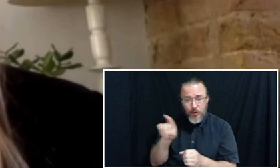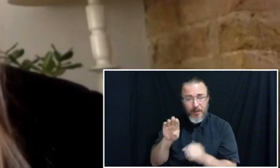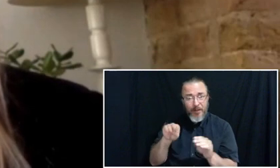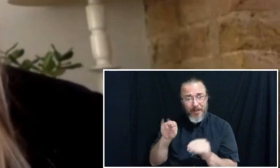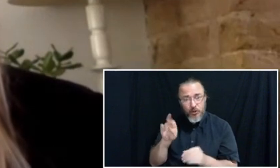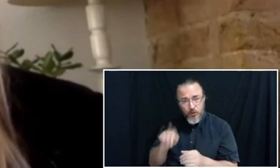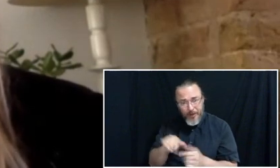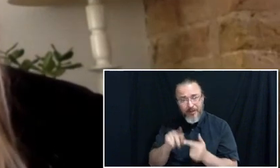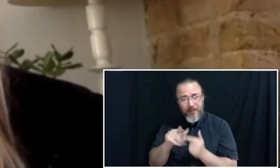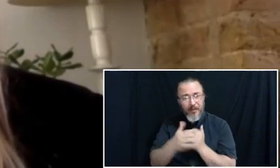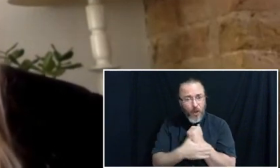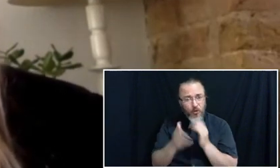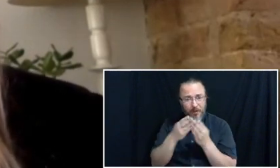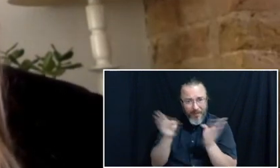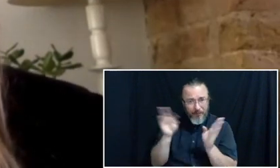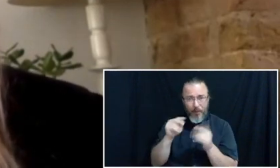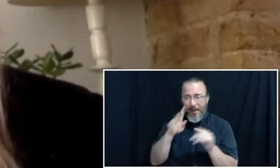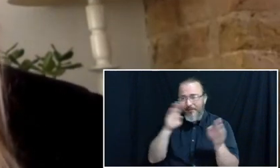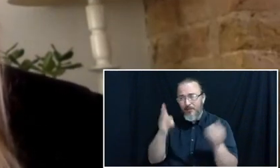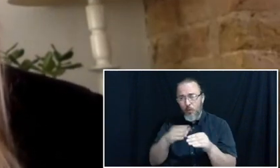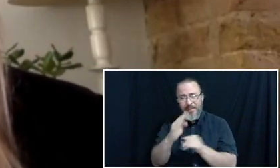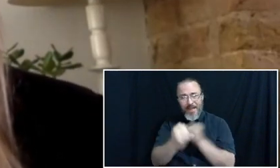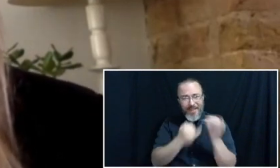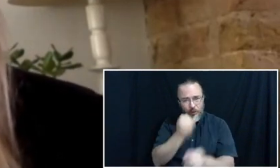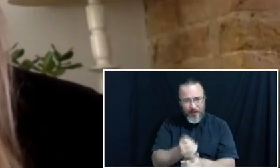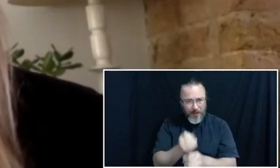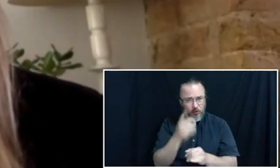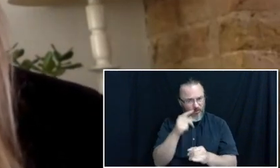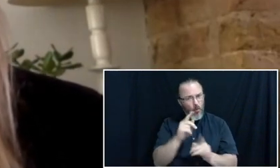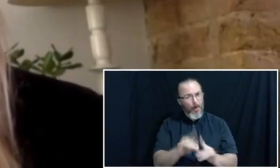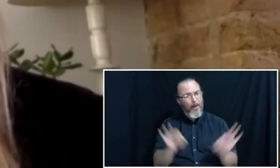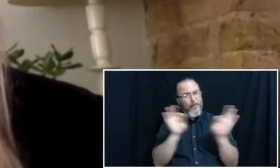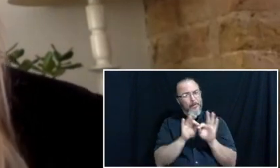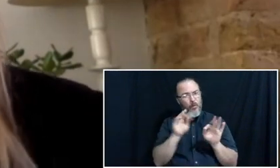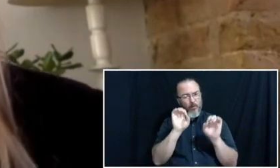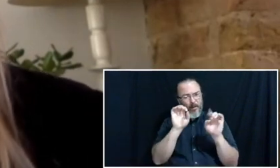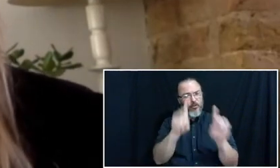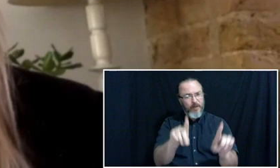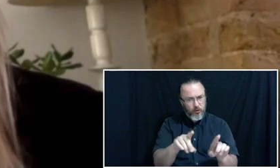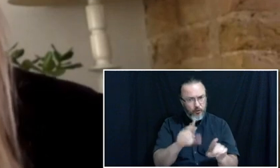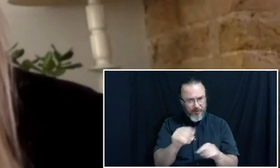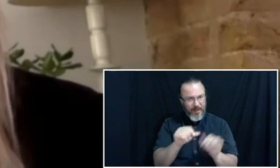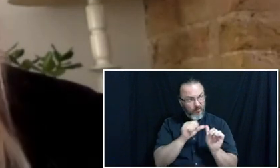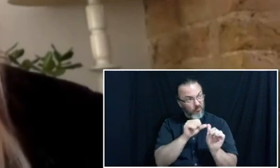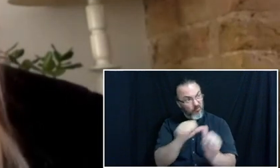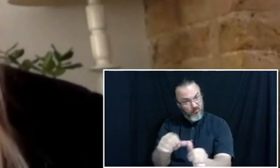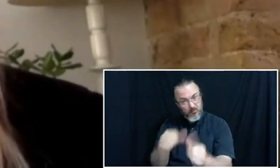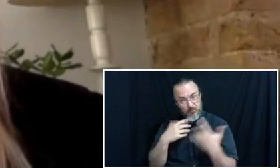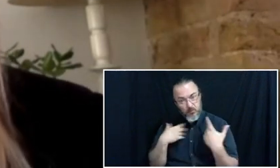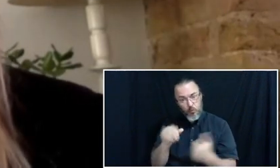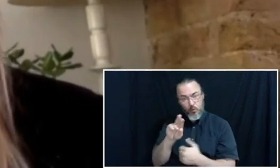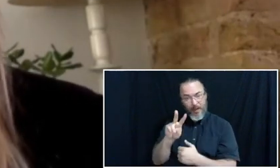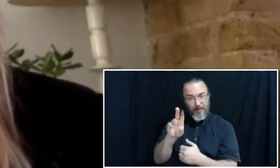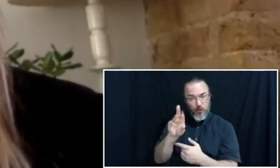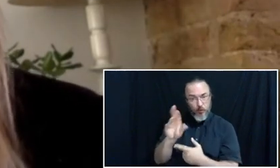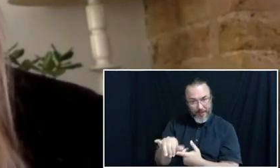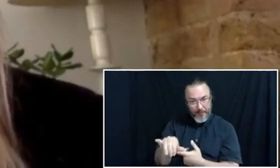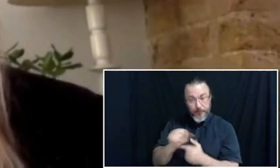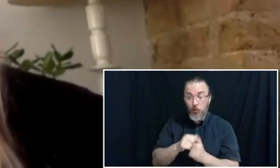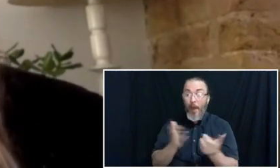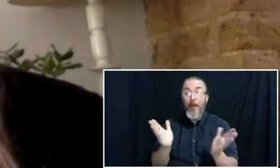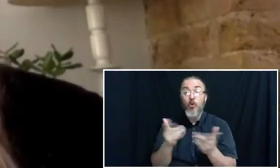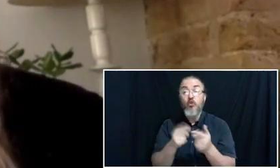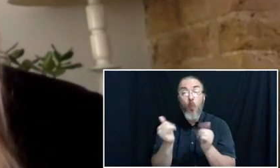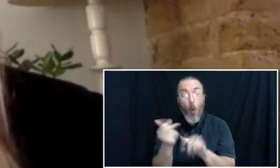pour soutenir l'UNESCO et l'UNICEF pour se concentrer sur l'importance de l'éducation pour le relèvement après la COVID-19. Et donc, je